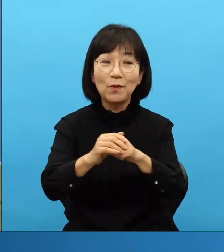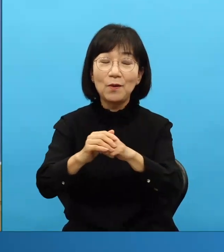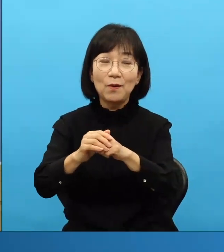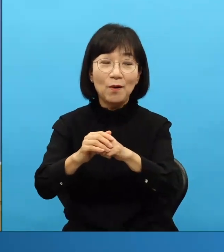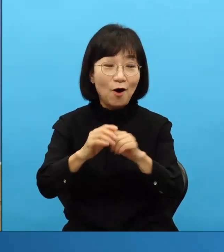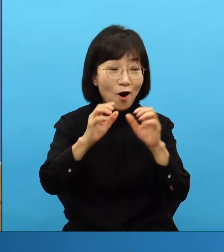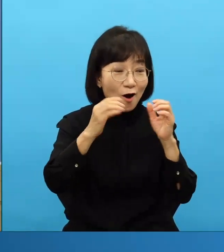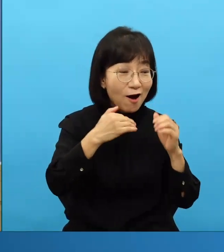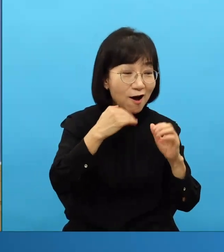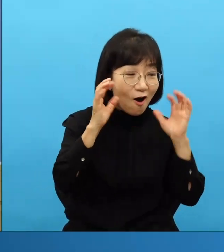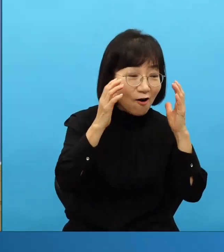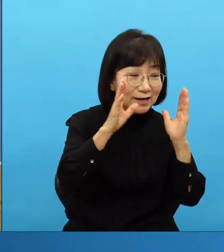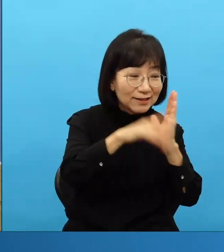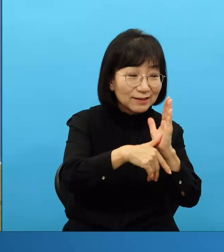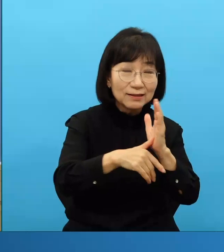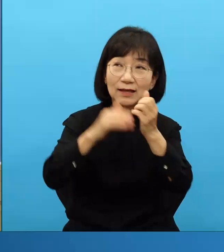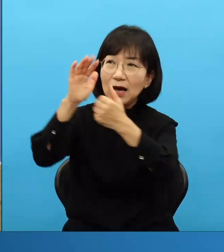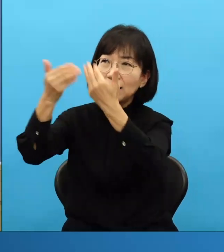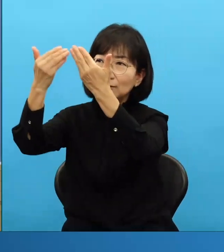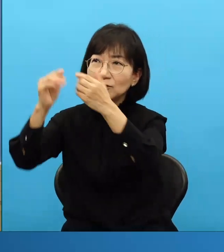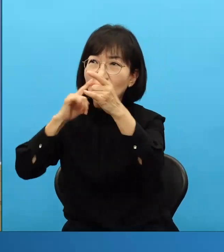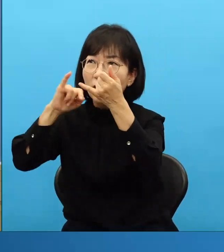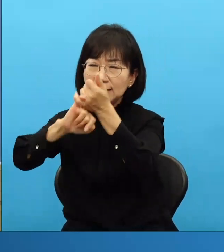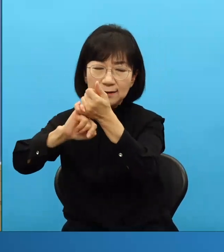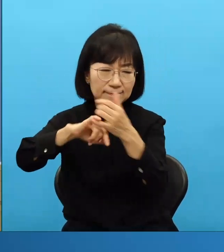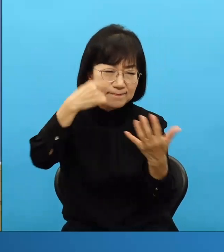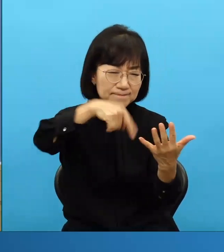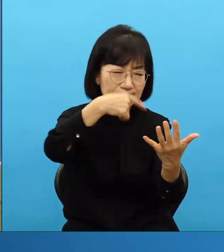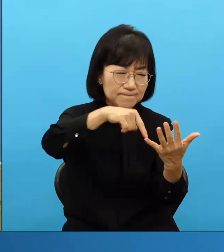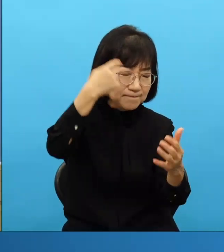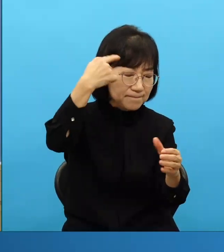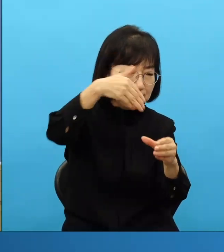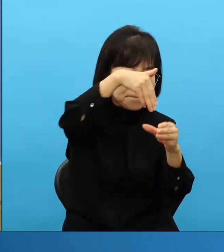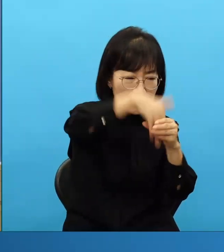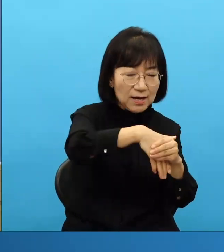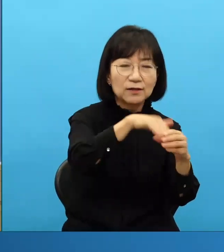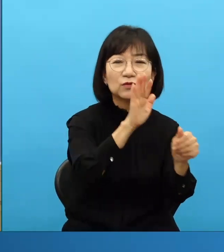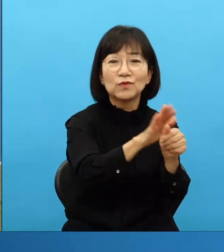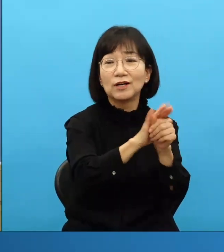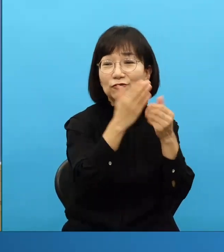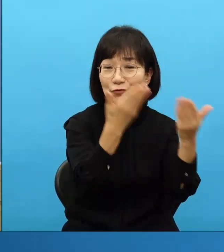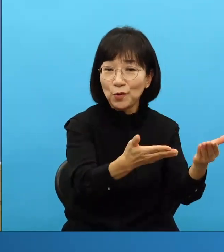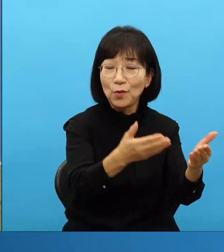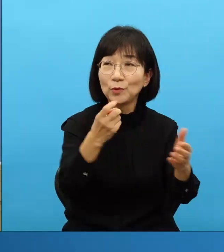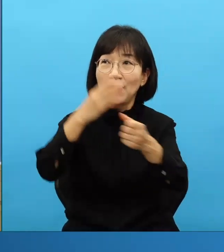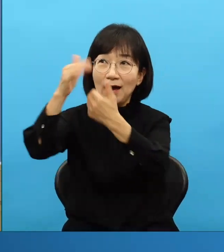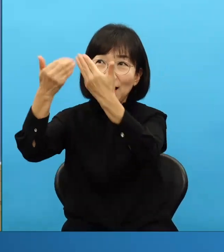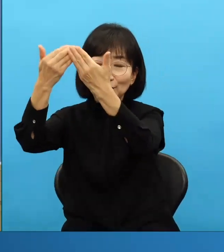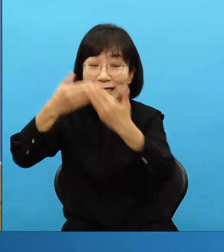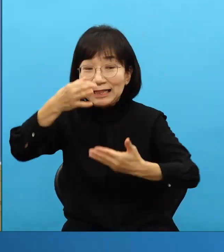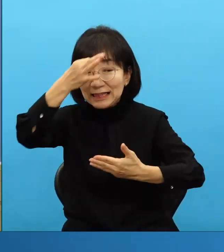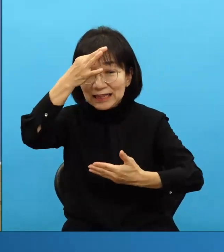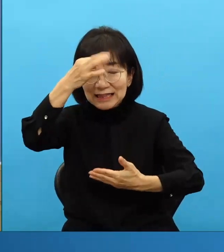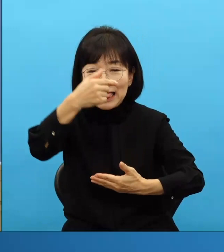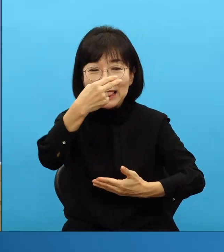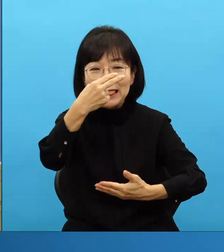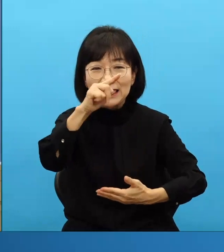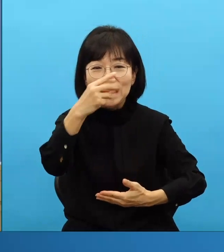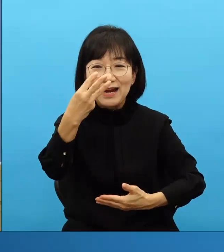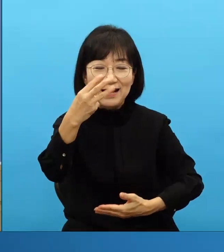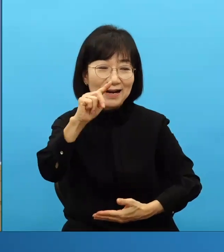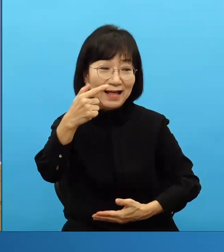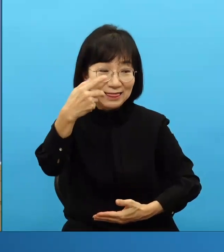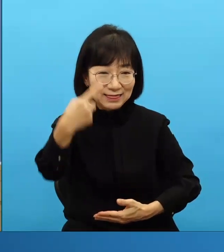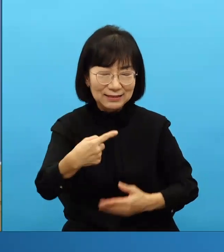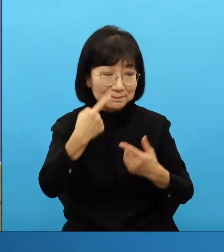찾게 하고 And at a young age, allowing them to know what the covenant that God has given to them is. 어릴 때 하나님 주신 달란트를 찾게 하고 Helping them to realize what their talents are.